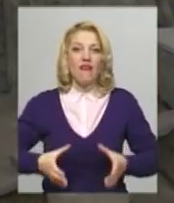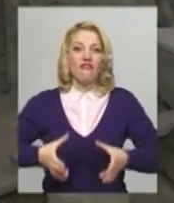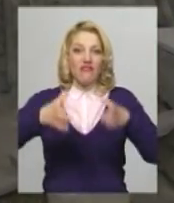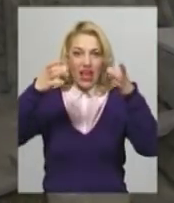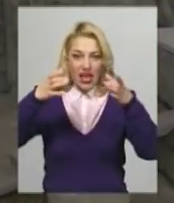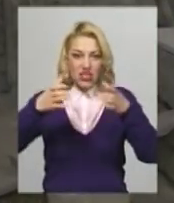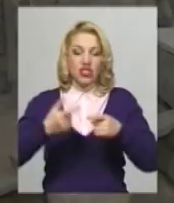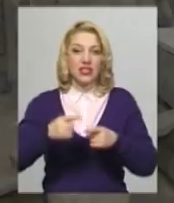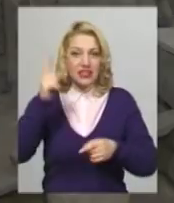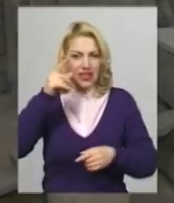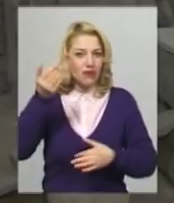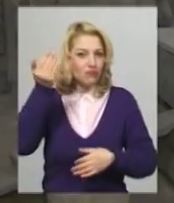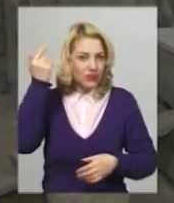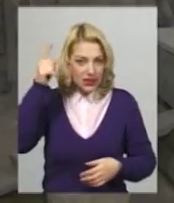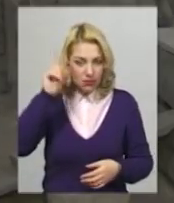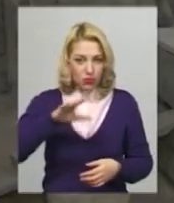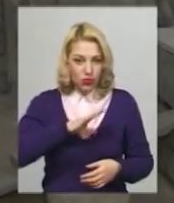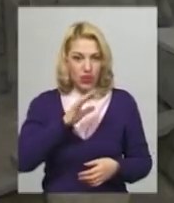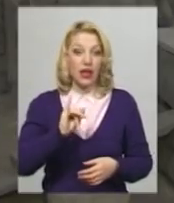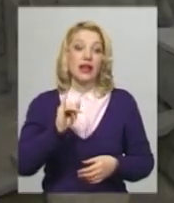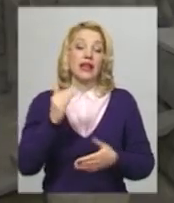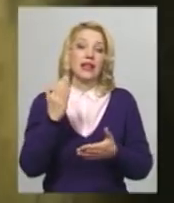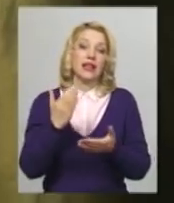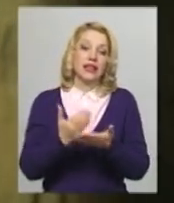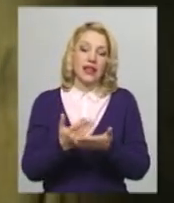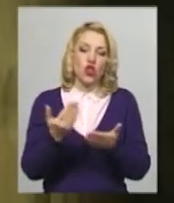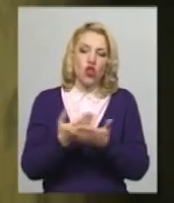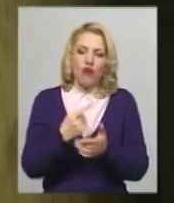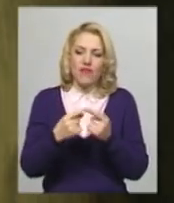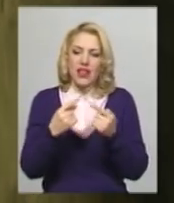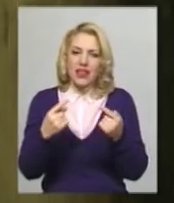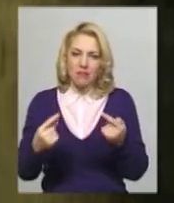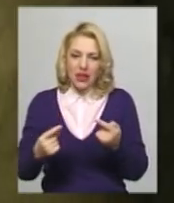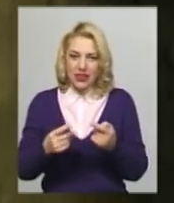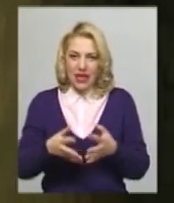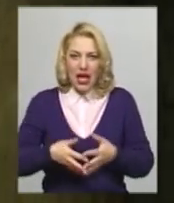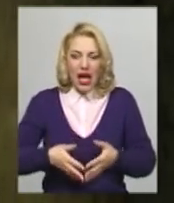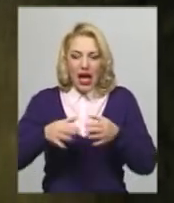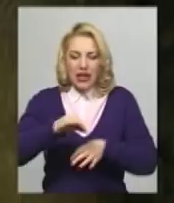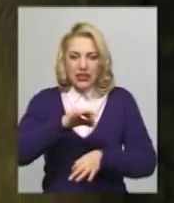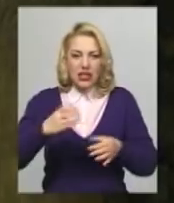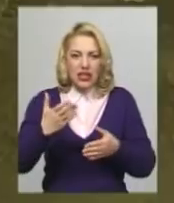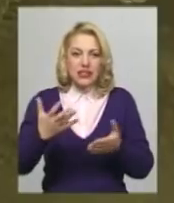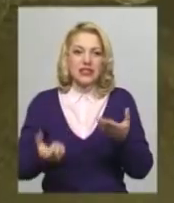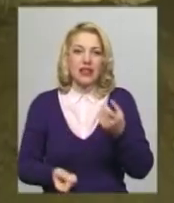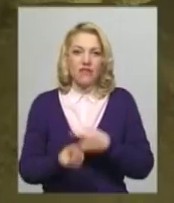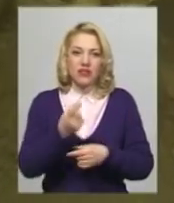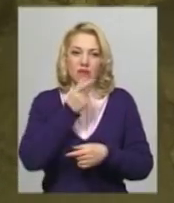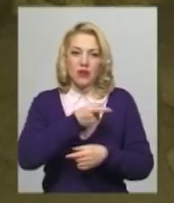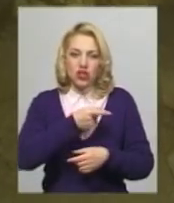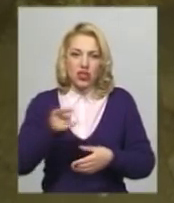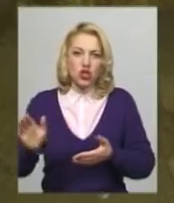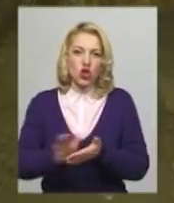ми точно це знаємо. І нові елементи архітектурні, які з'явилися під час розчистки ґрунту, завалів